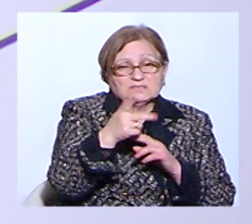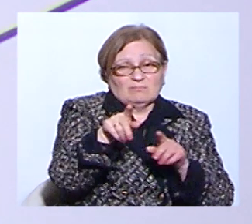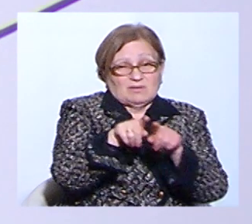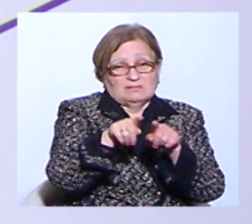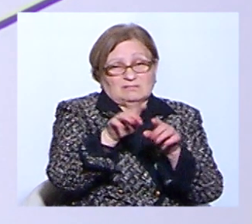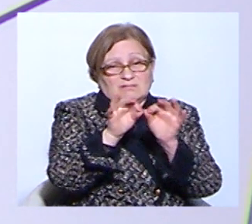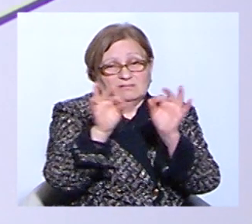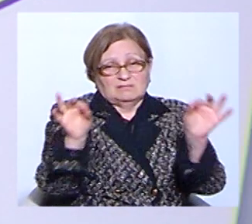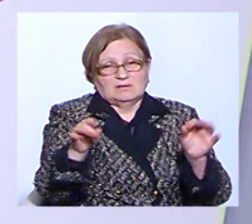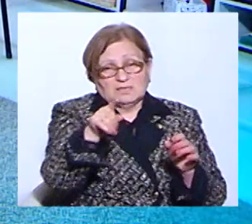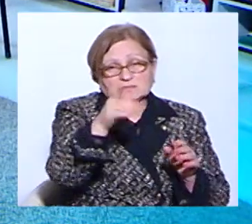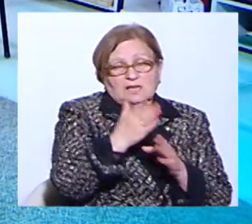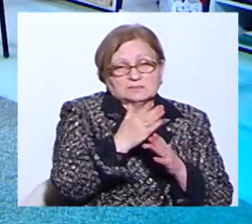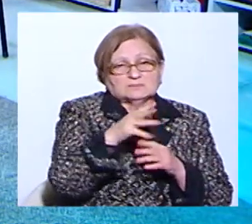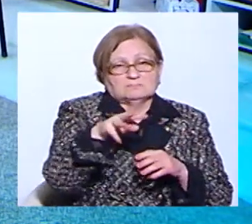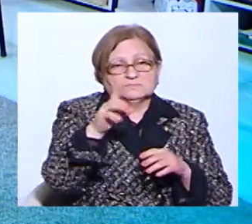არის კონუსის მსახველი.